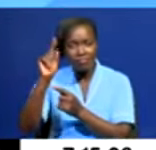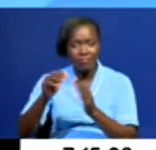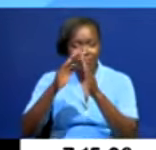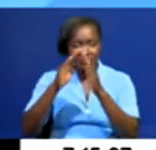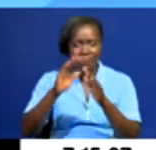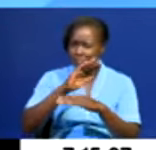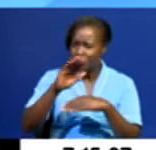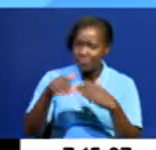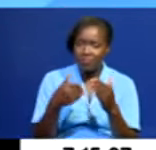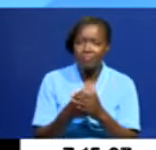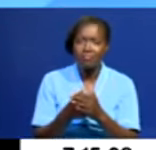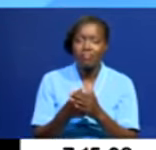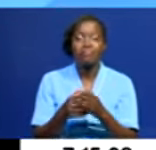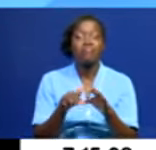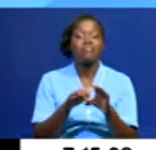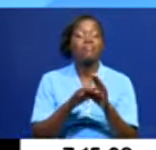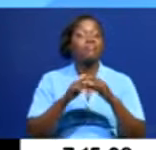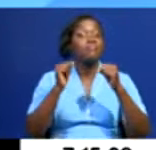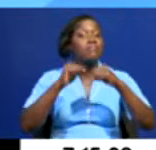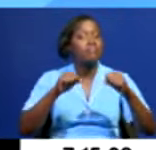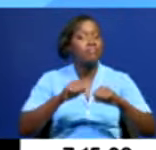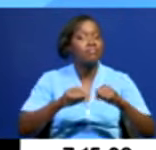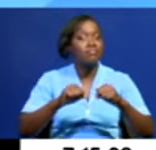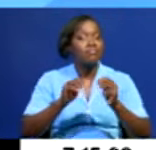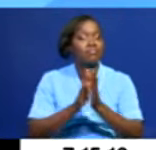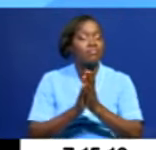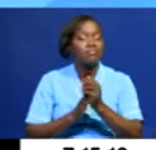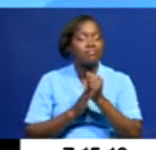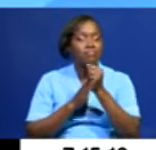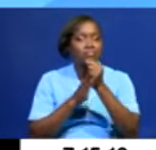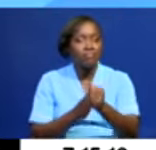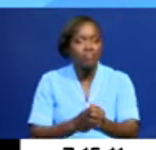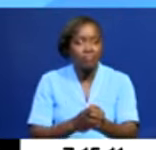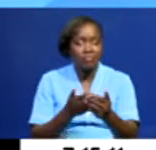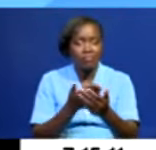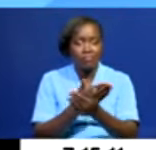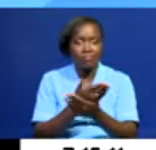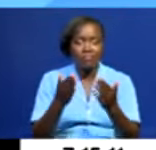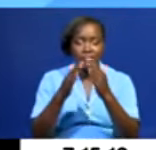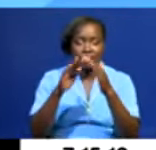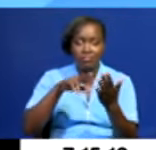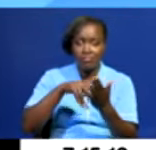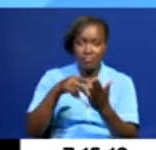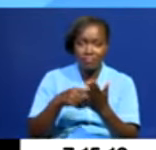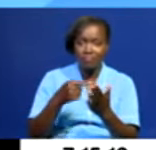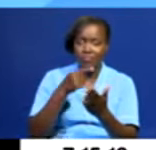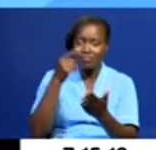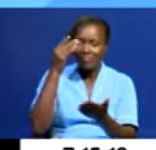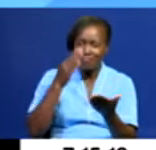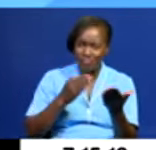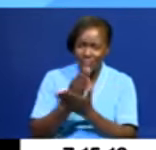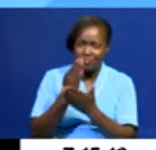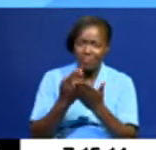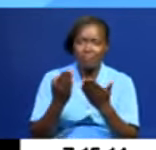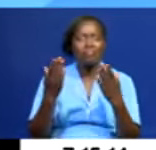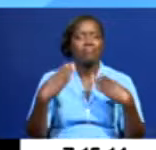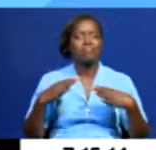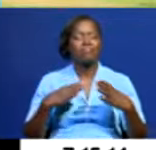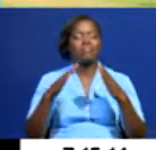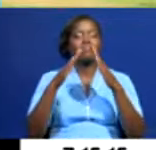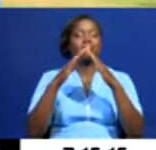wote. Mataifa ya wanachama yalikubaliana kutoa kipaumbele kwa swala hilo la nyumba, yakisema kuwa ni haki ya kibinadamu kuwa na